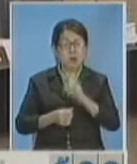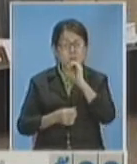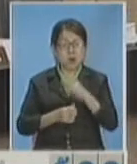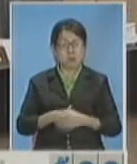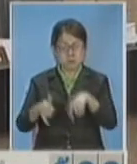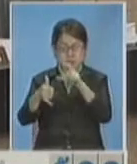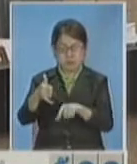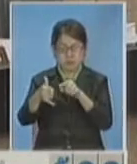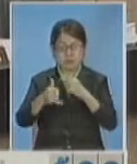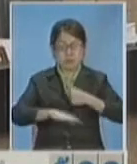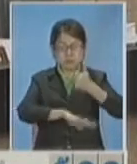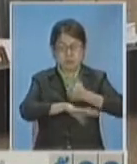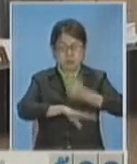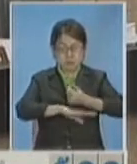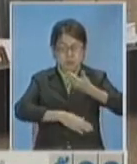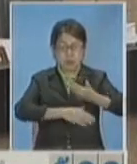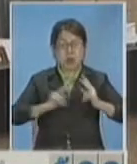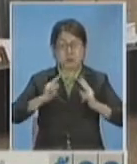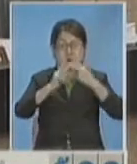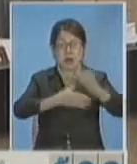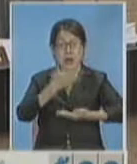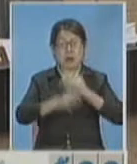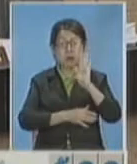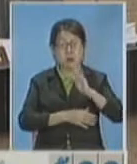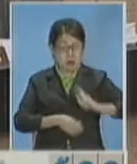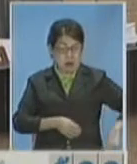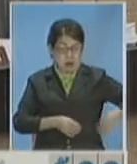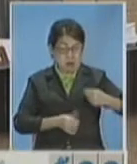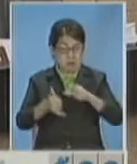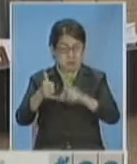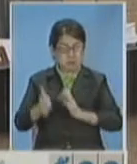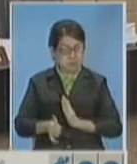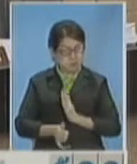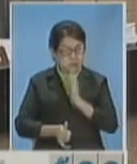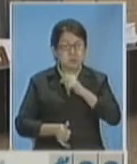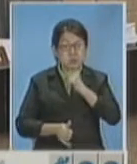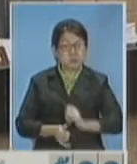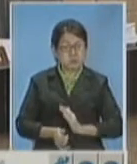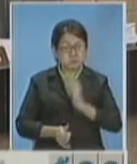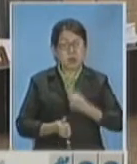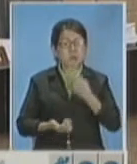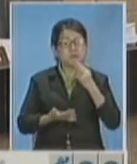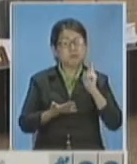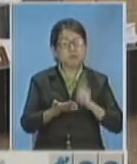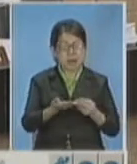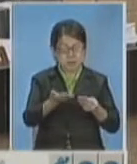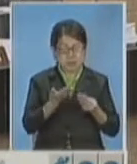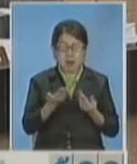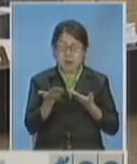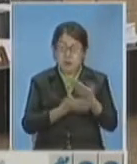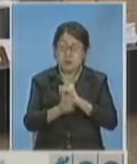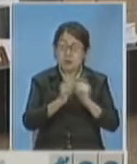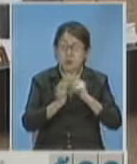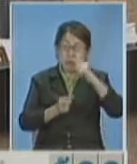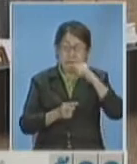โสของรัฐมนตรีการค้ากัมพูชาเนี่ยค่ะได้ส่งหนังสือเนี่ยค่ะหารือกับประเทศไทยว่าขณะนี้เนี่ยเกษตรก